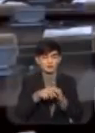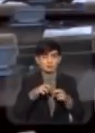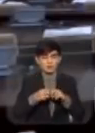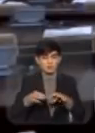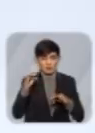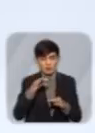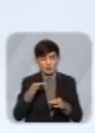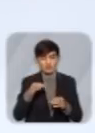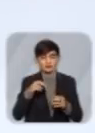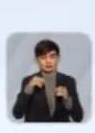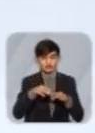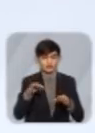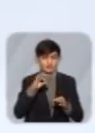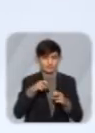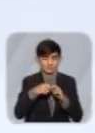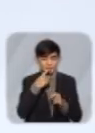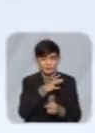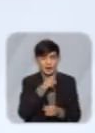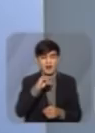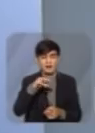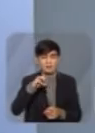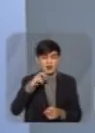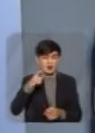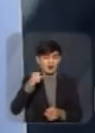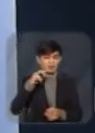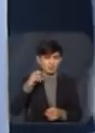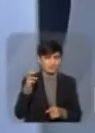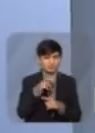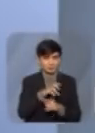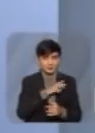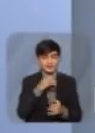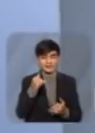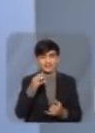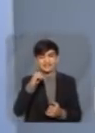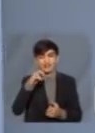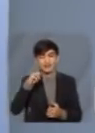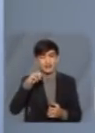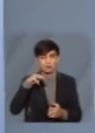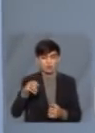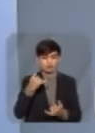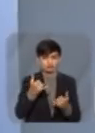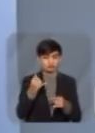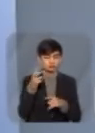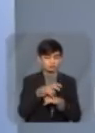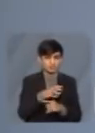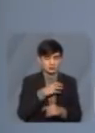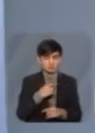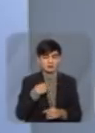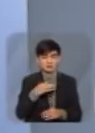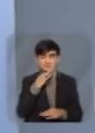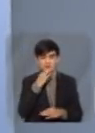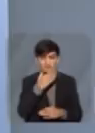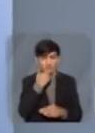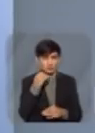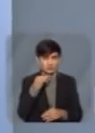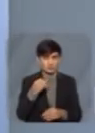көтеріп, Аймағамбетовтың бүгін келуіне себепкер болған сенатор Еділ Мамытбековтың көңілі толмапты. Мен